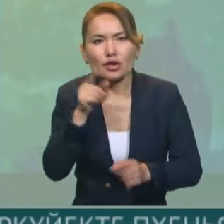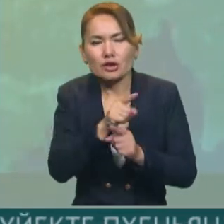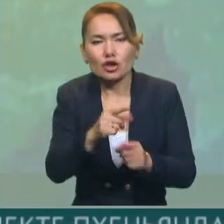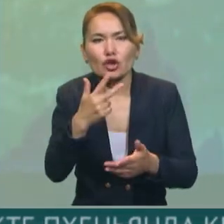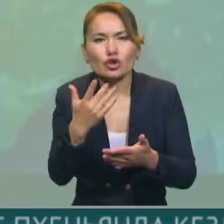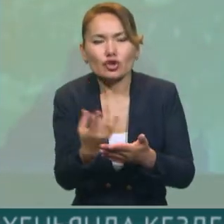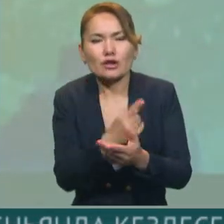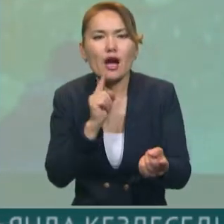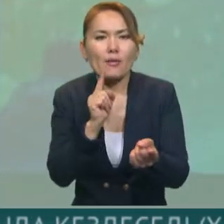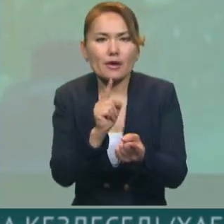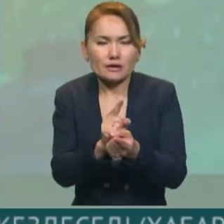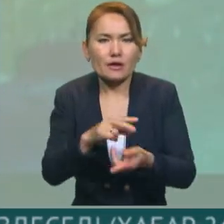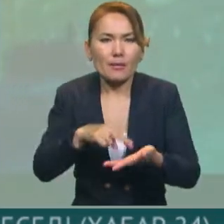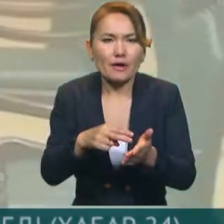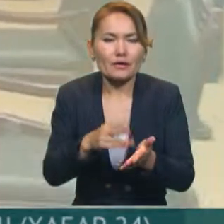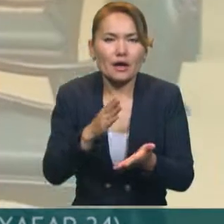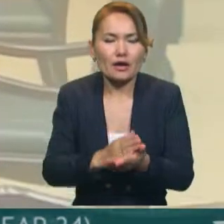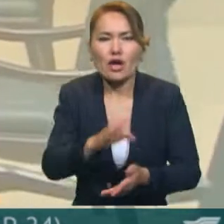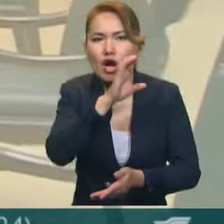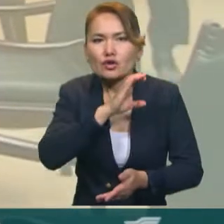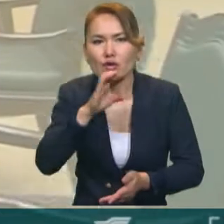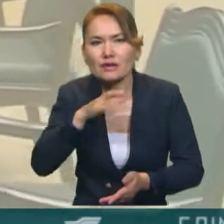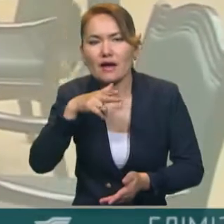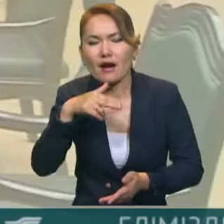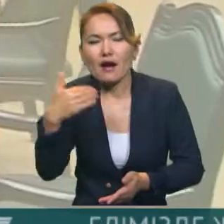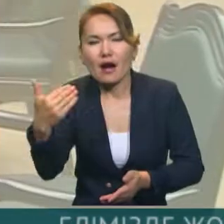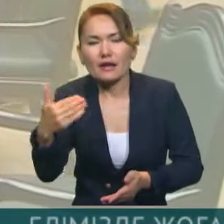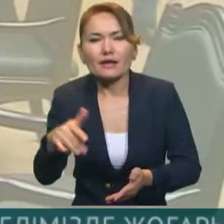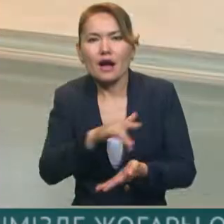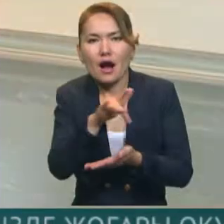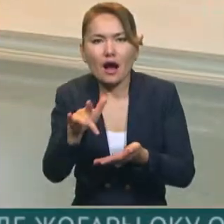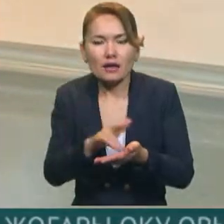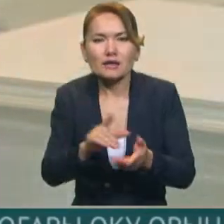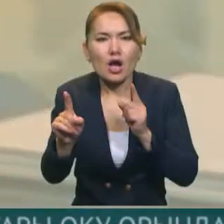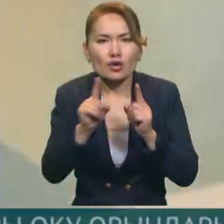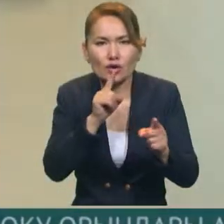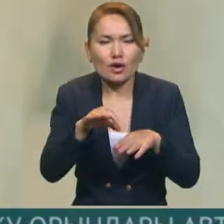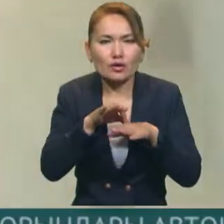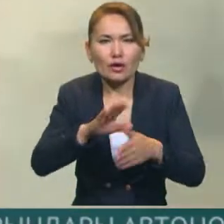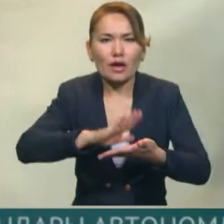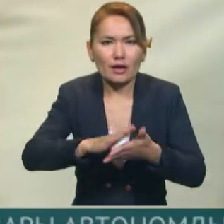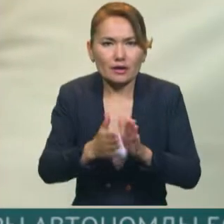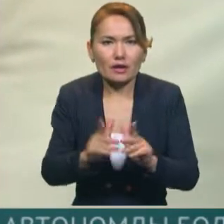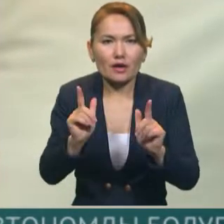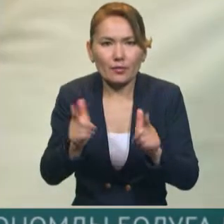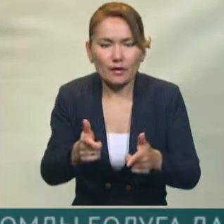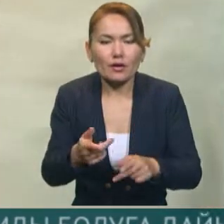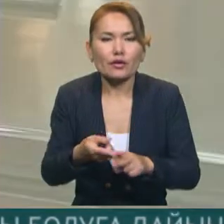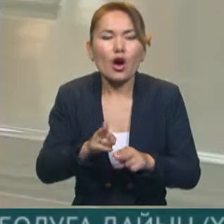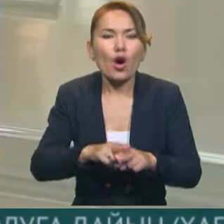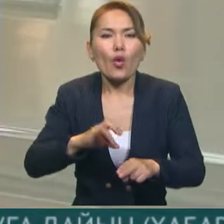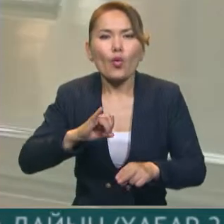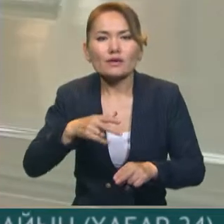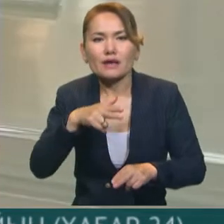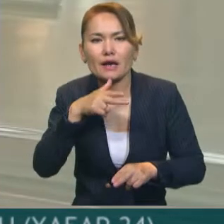бас қосқалы отыр. Алқалы жиын Пхеньян қаласында өтеді деп жоспарлануда. Бұл жөнінде қос елдің министрлік өкілдері арасындағы келіссөзде белгілі